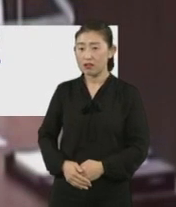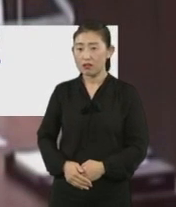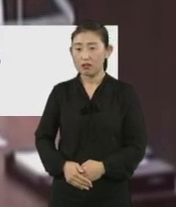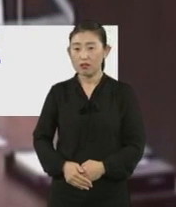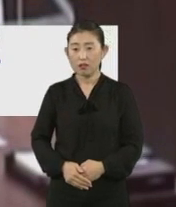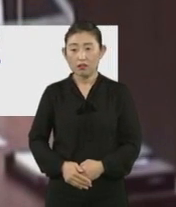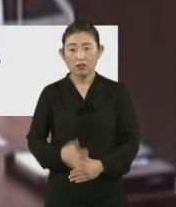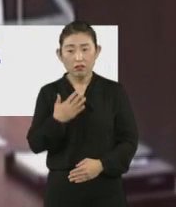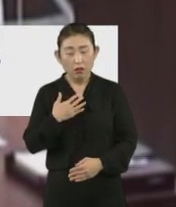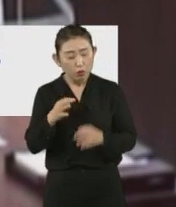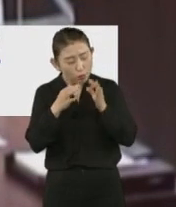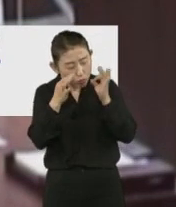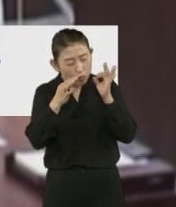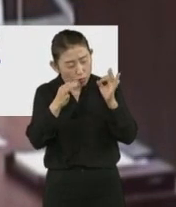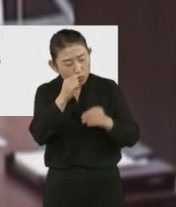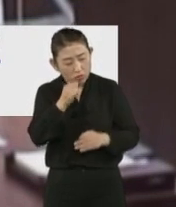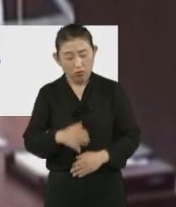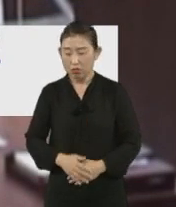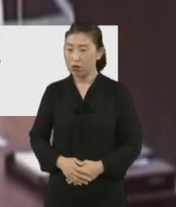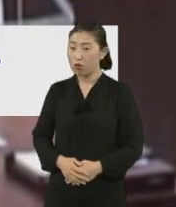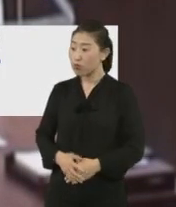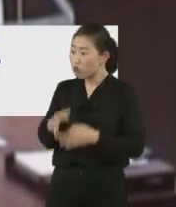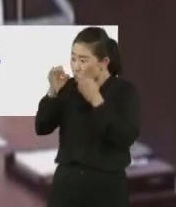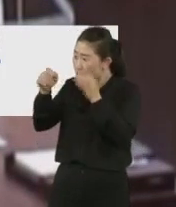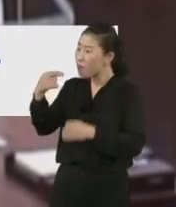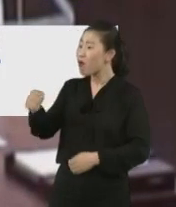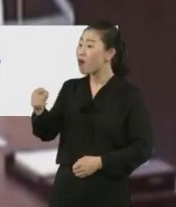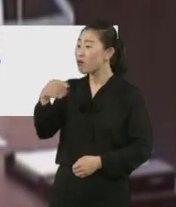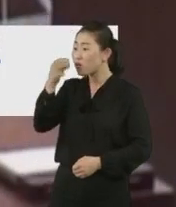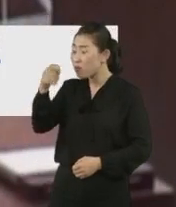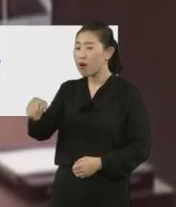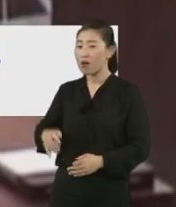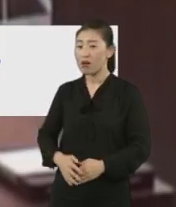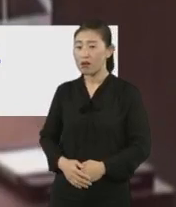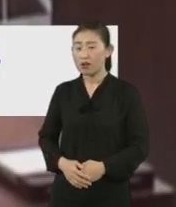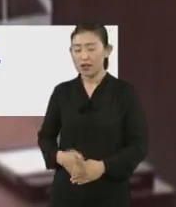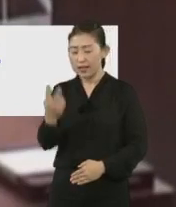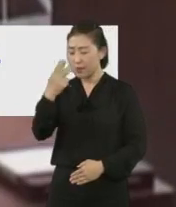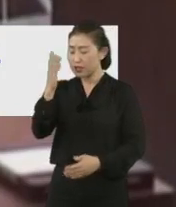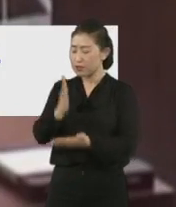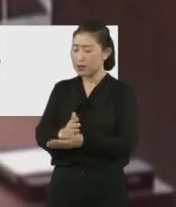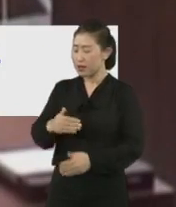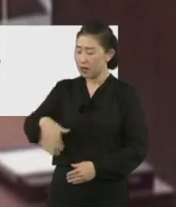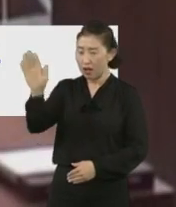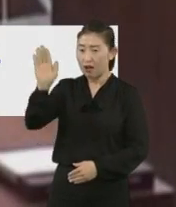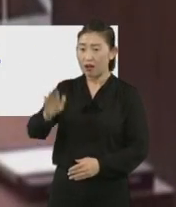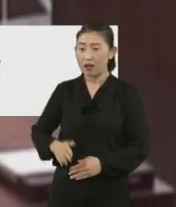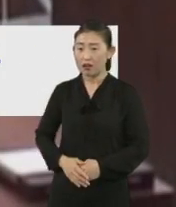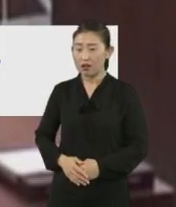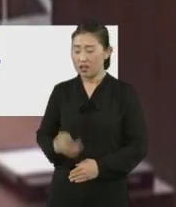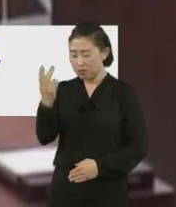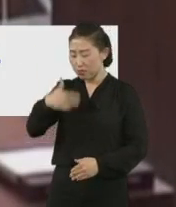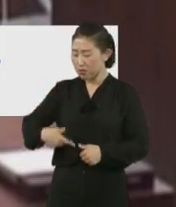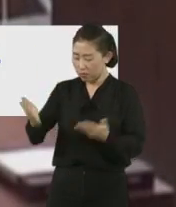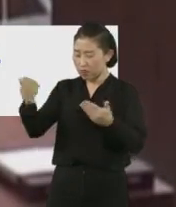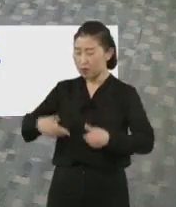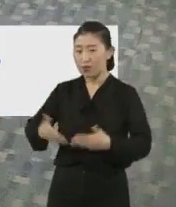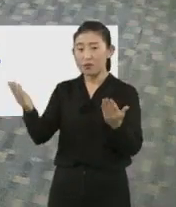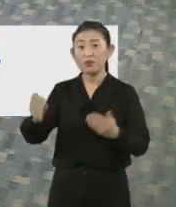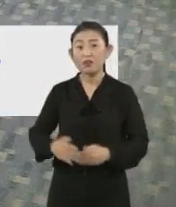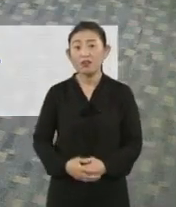어떤 실수를 저희도 노력을 했다니까요. 노력을 뭐해? 감사받지 마로. 저희 감사받지